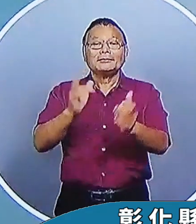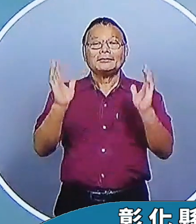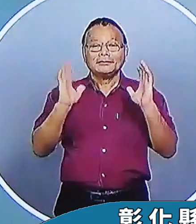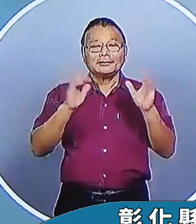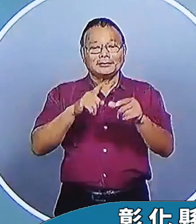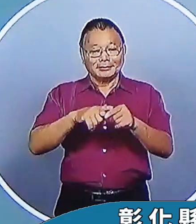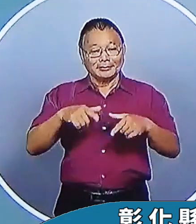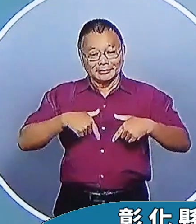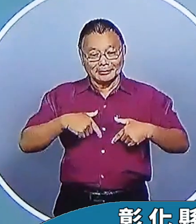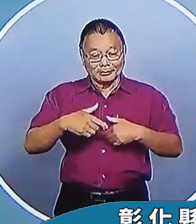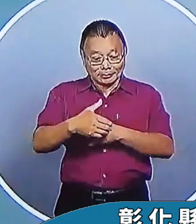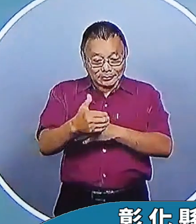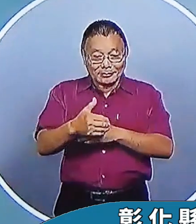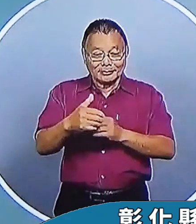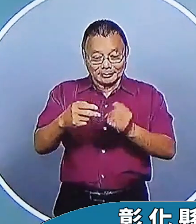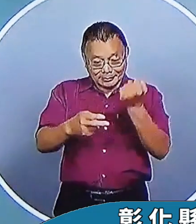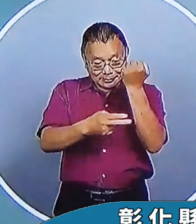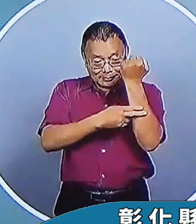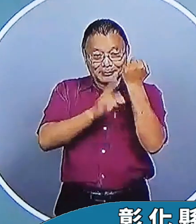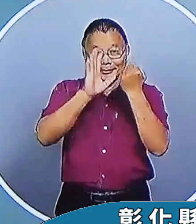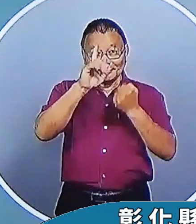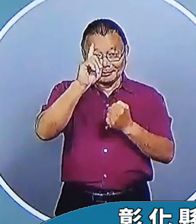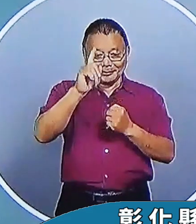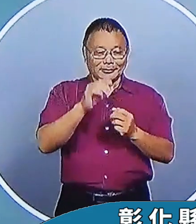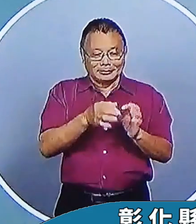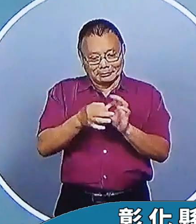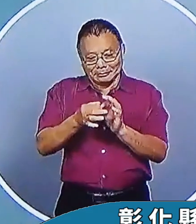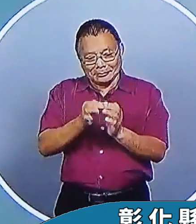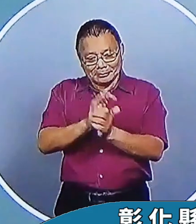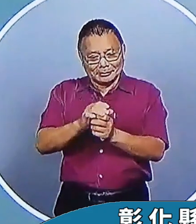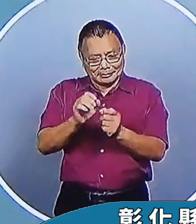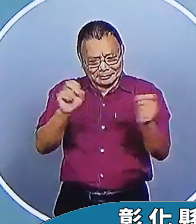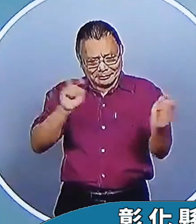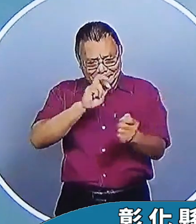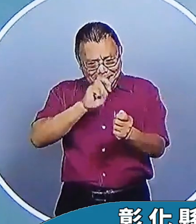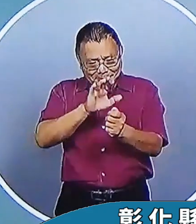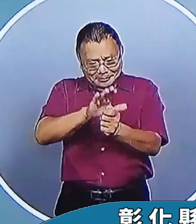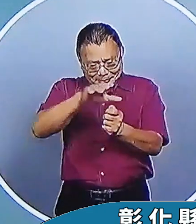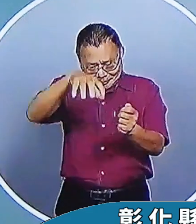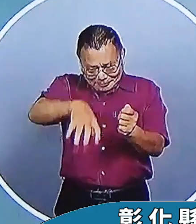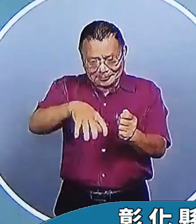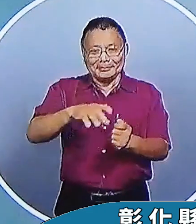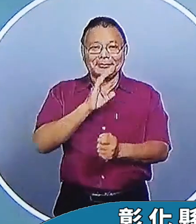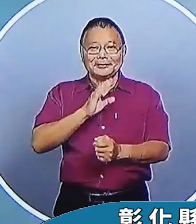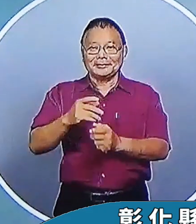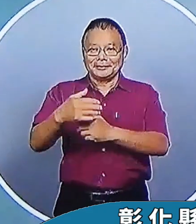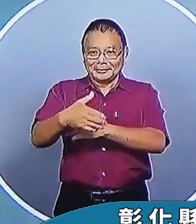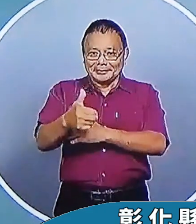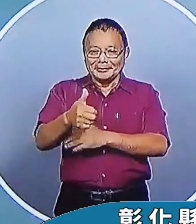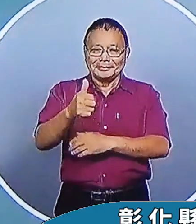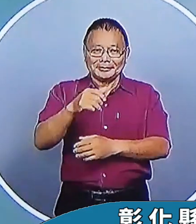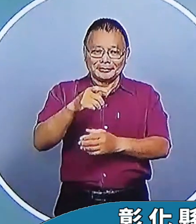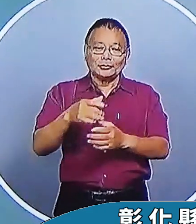心，每一个村里有一个关怀长照据点，每一个乡镇